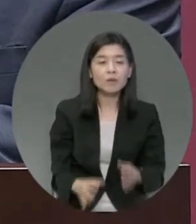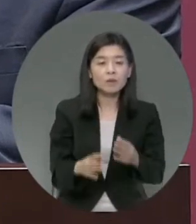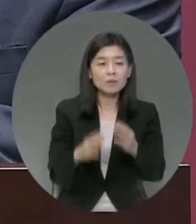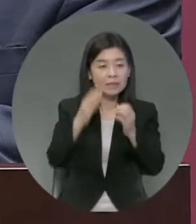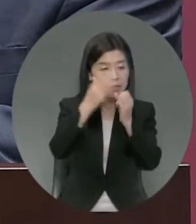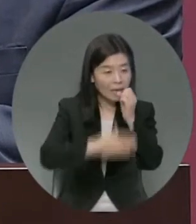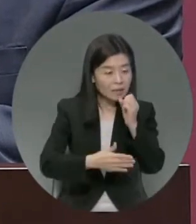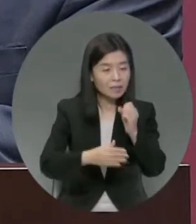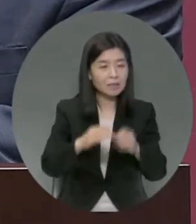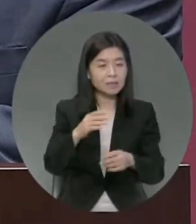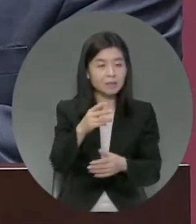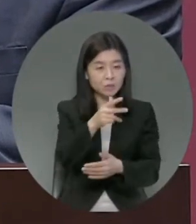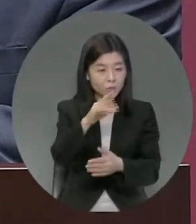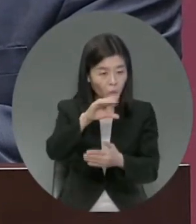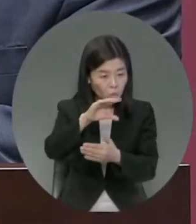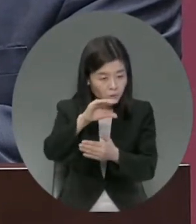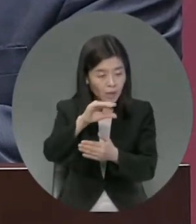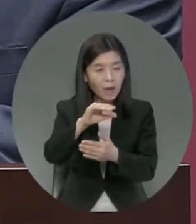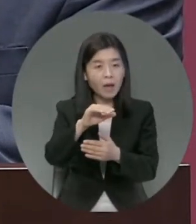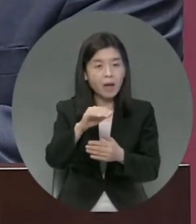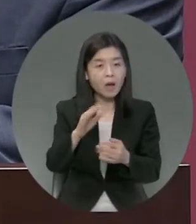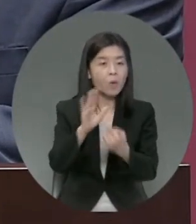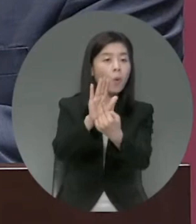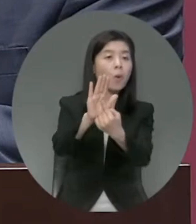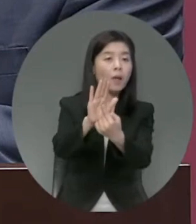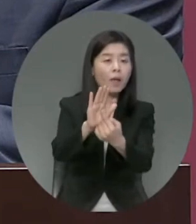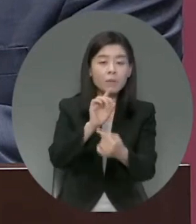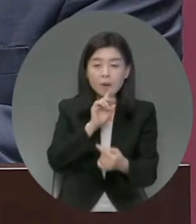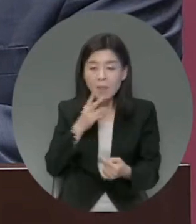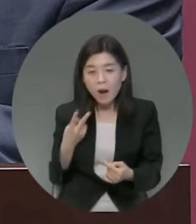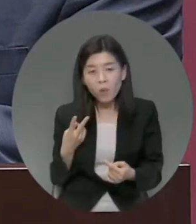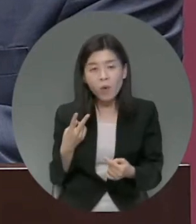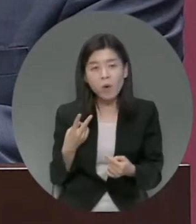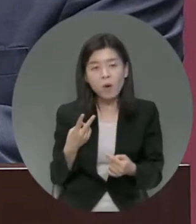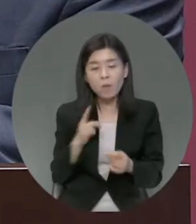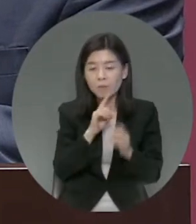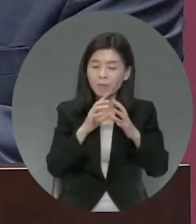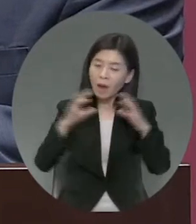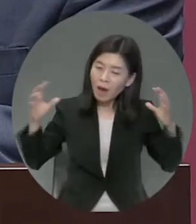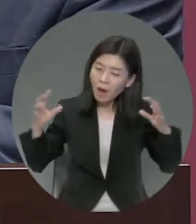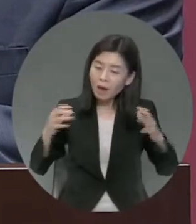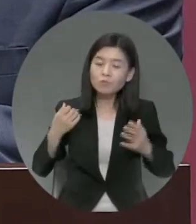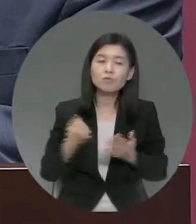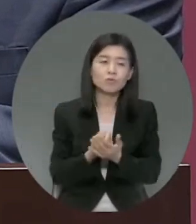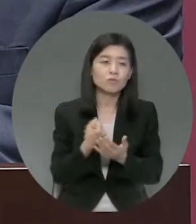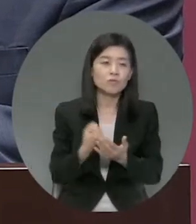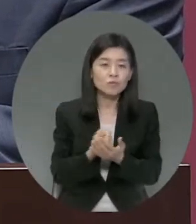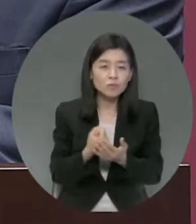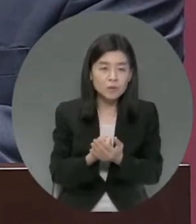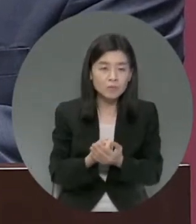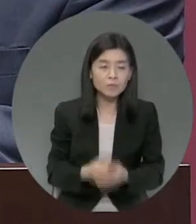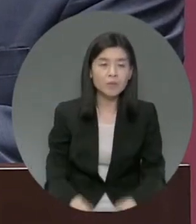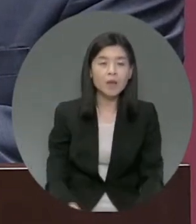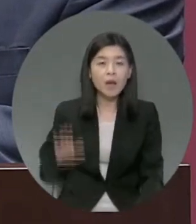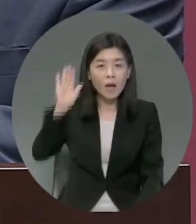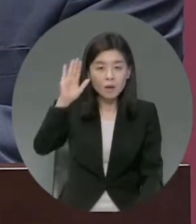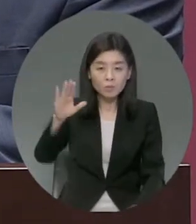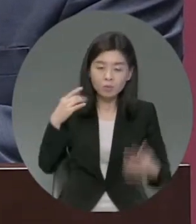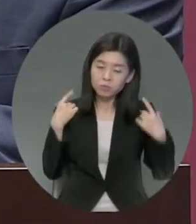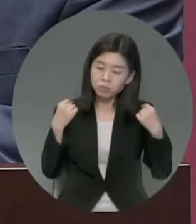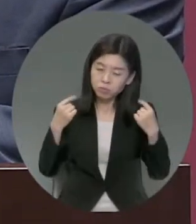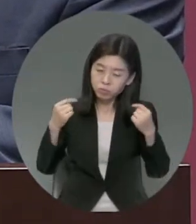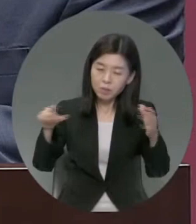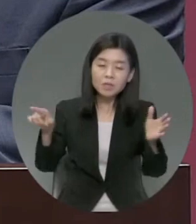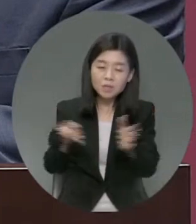사진과 동영상을 공개하고 입장을 번복함으로써 논란의 핵심에 서게 된 것은 유감이고 앞으로 일관되고 신뢰성 있는